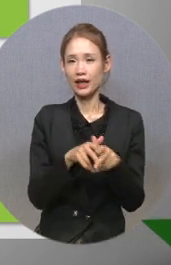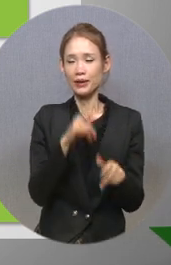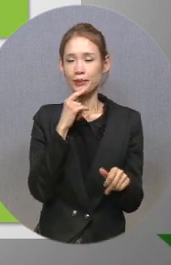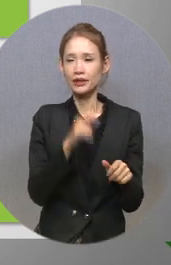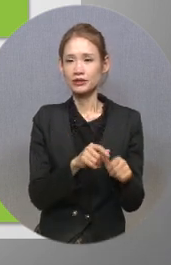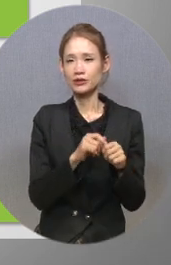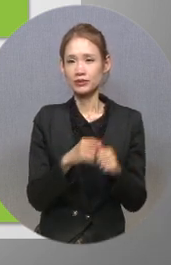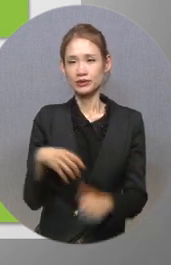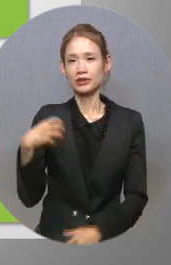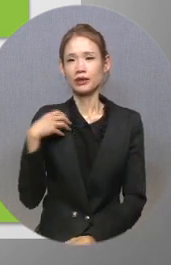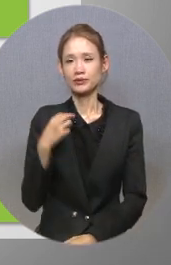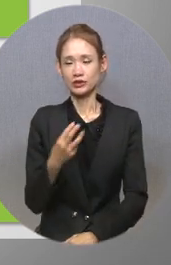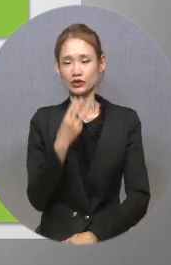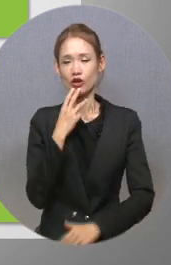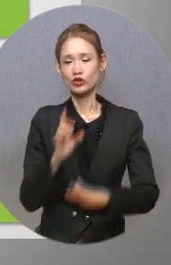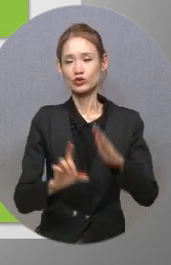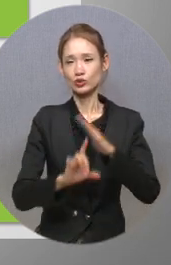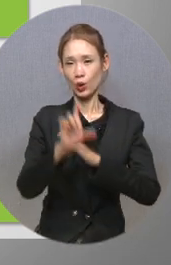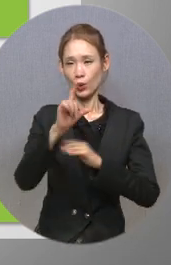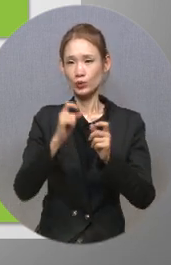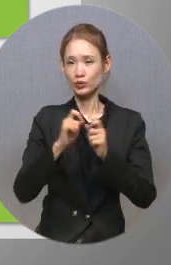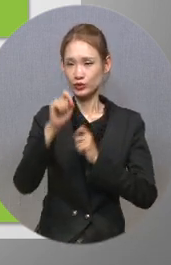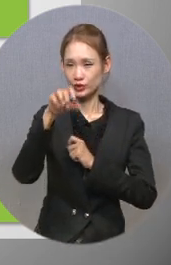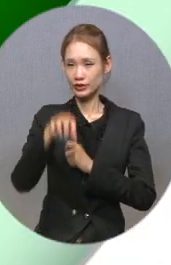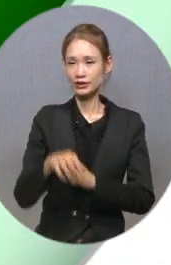채용하며 담당기사는 서울 동부지사입니다.